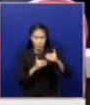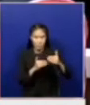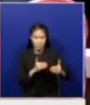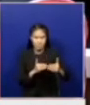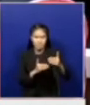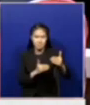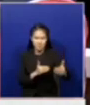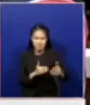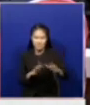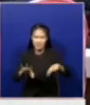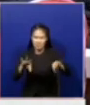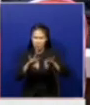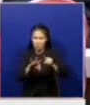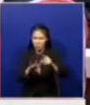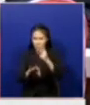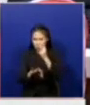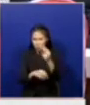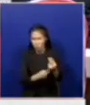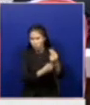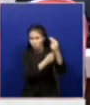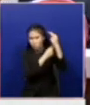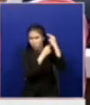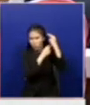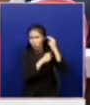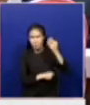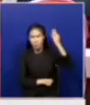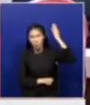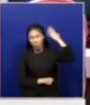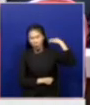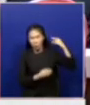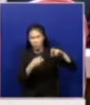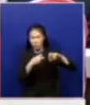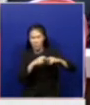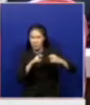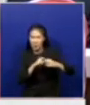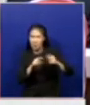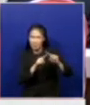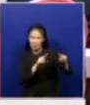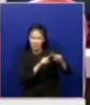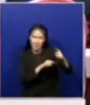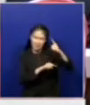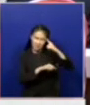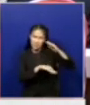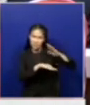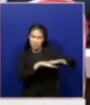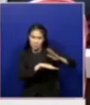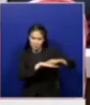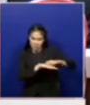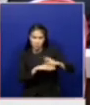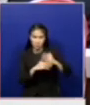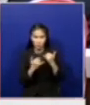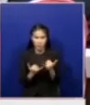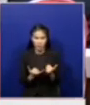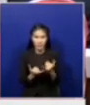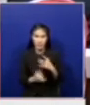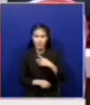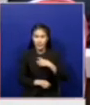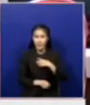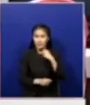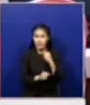วหลังเพื่อนำบทเรียนที่ผ่านมาเป็นอุทาหรณ์ในการที่